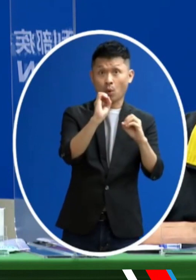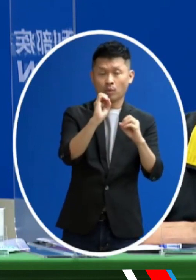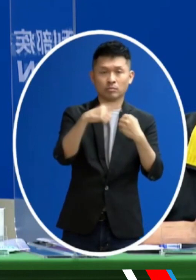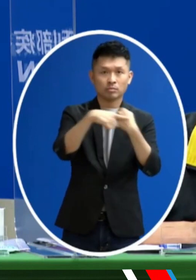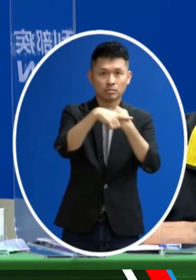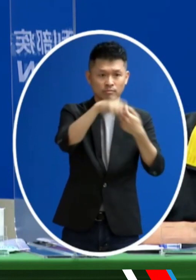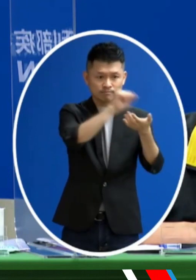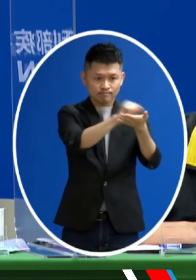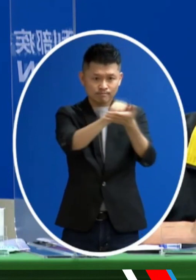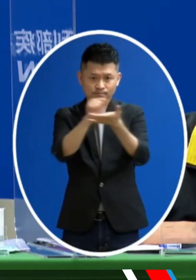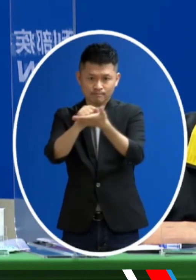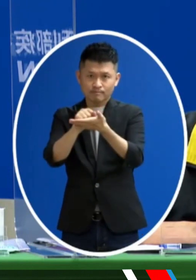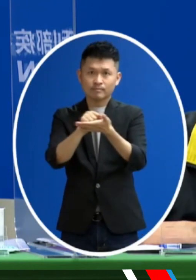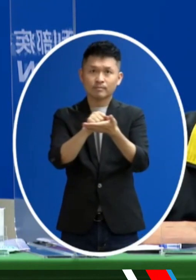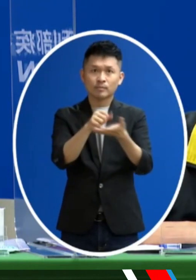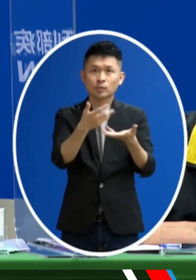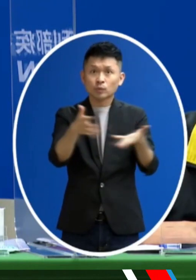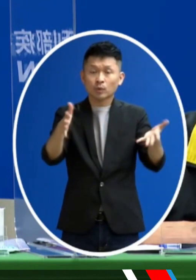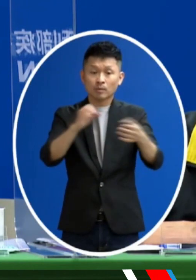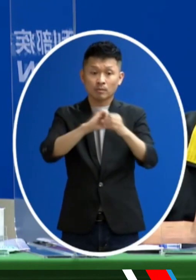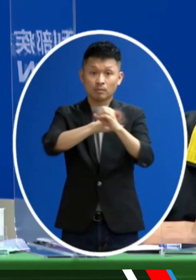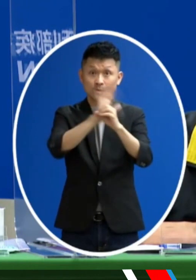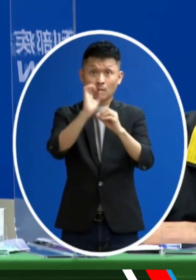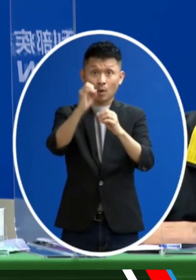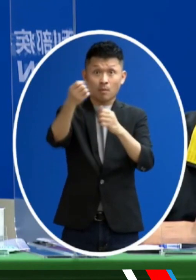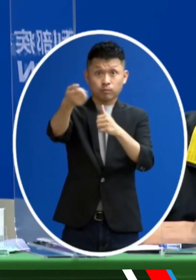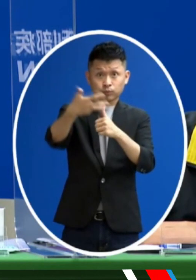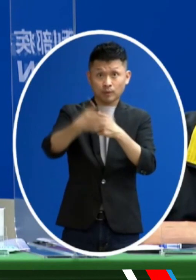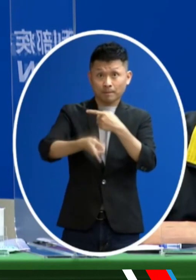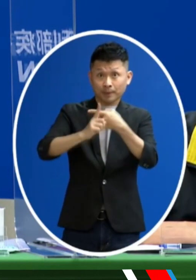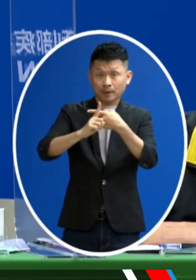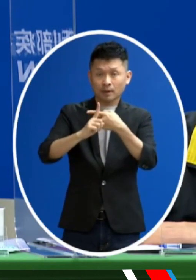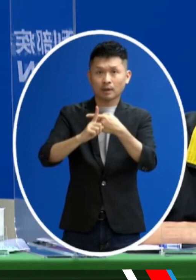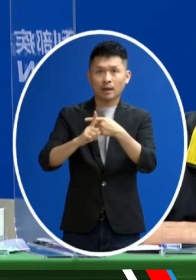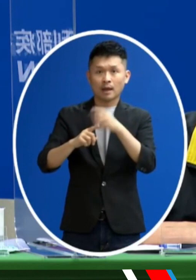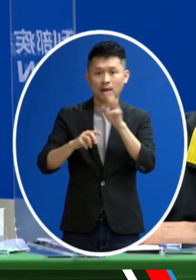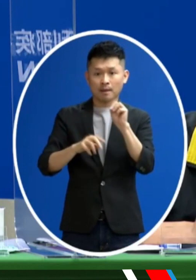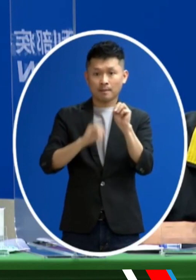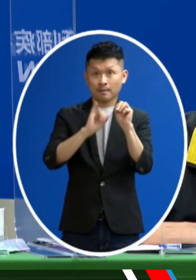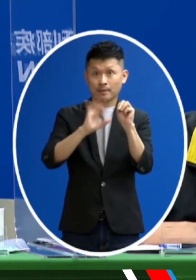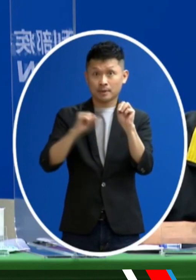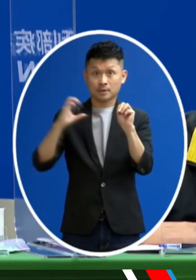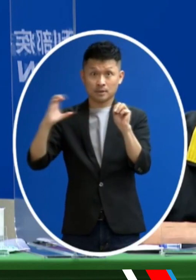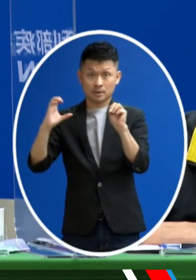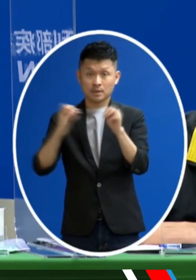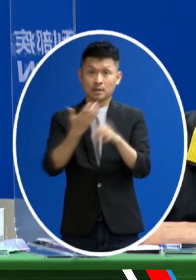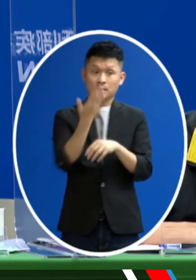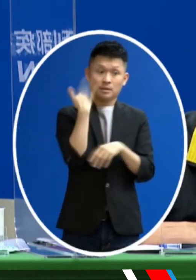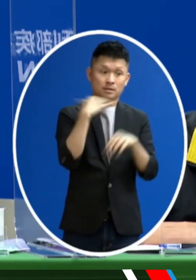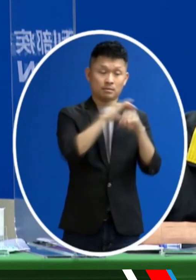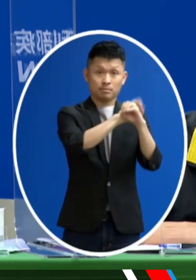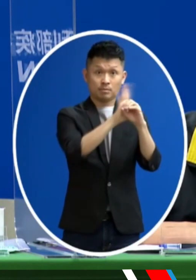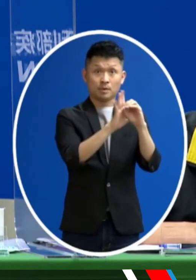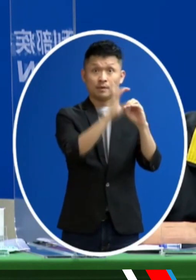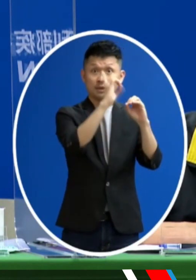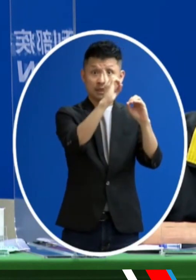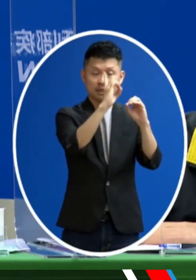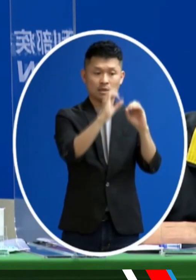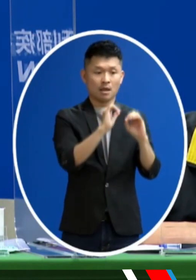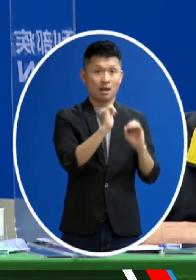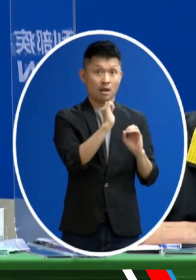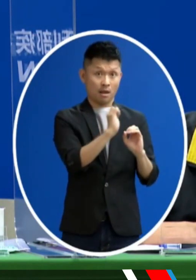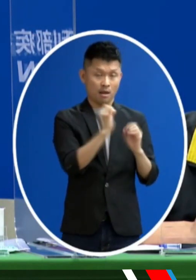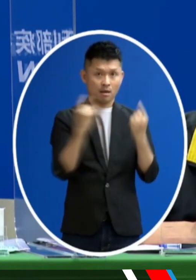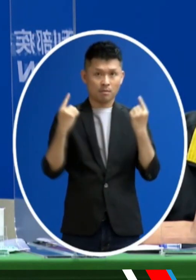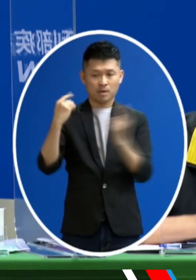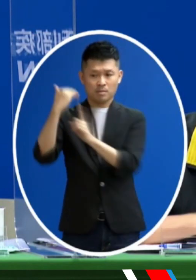也告诉我们 Omicron 感染之后诱发 MIS-C 的比例也比以前的 Delta 跟 Alpha 来的更低，那么甚至可